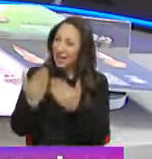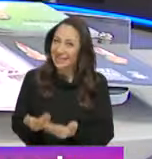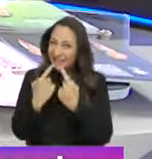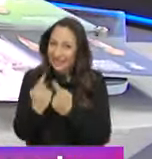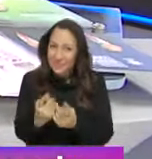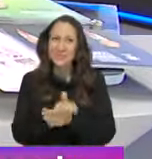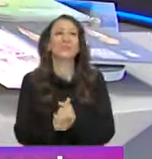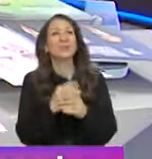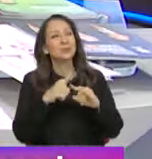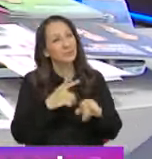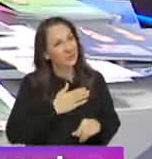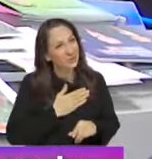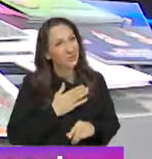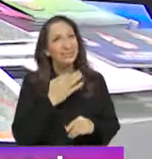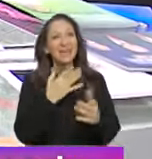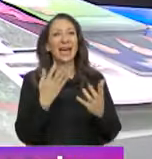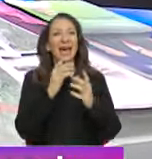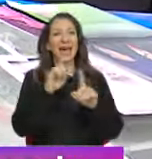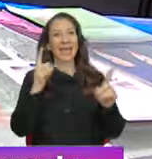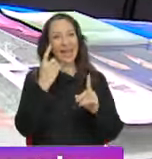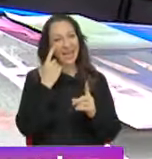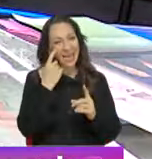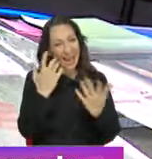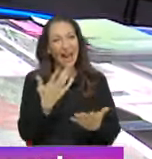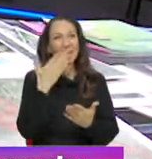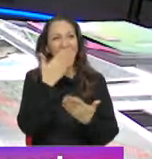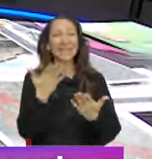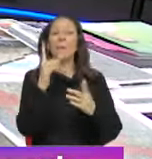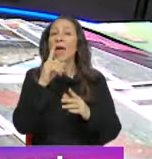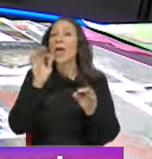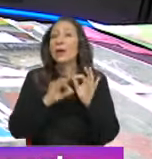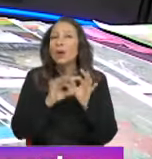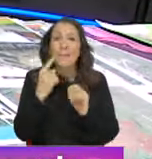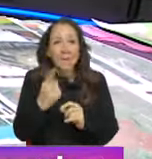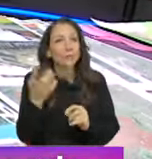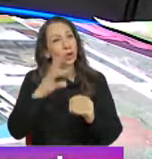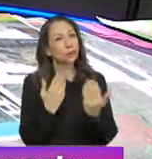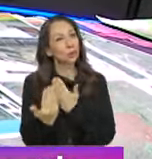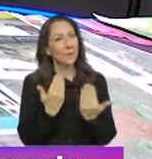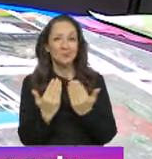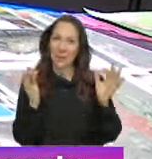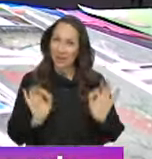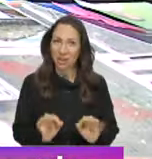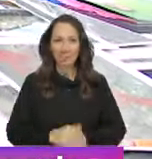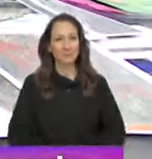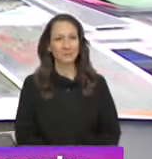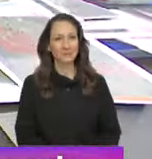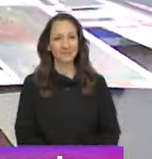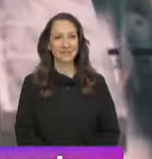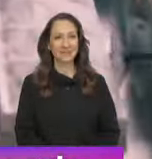diyeyim ben si hoş bulduk teşekkür ediyorum hayırlı ramazanlar diliyorum sağ olun teşekkürler bir ekonomiye bakalım Sonra sohbetimize de